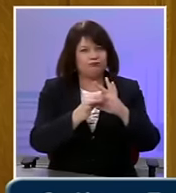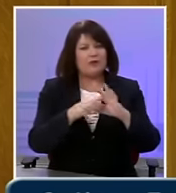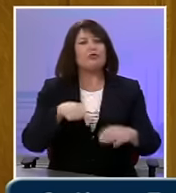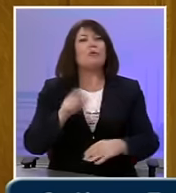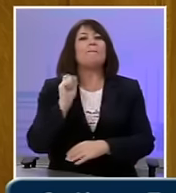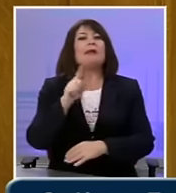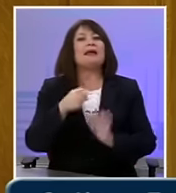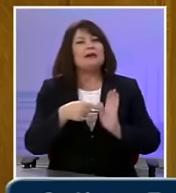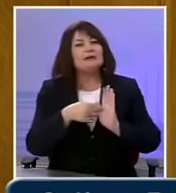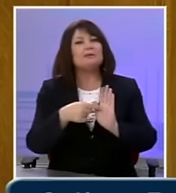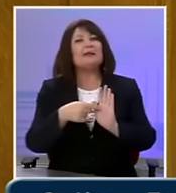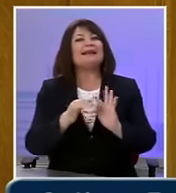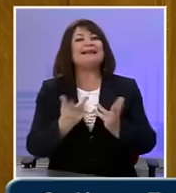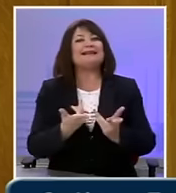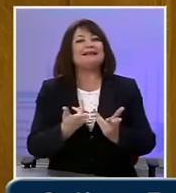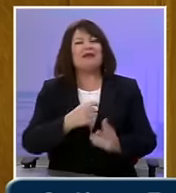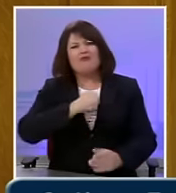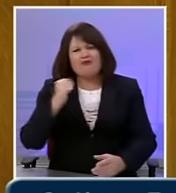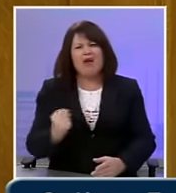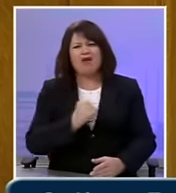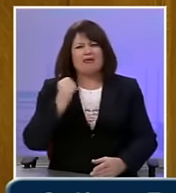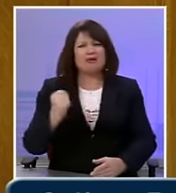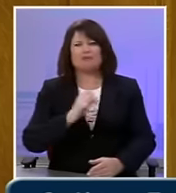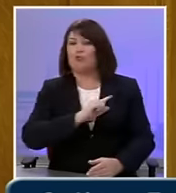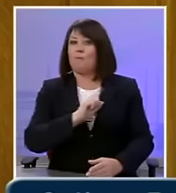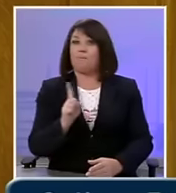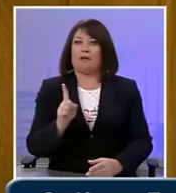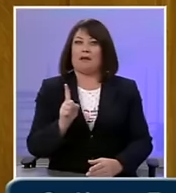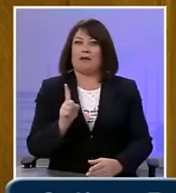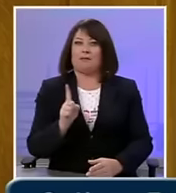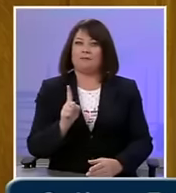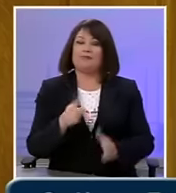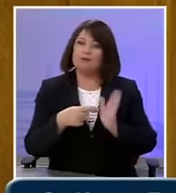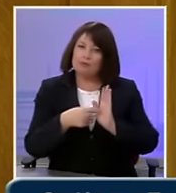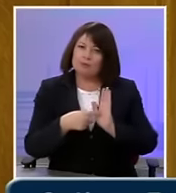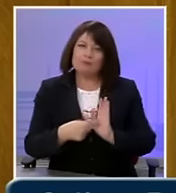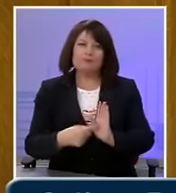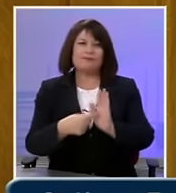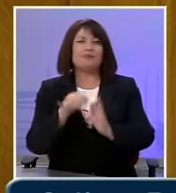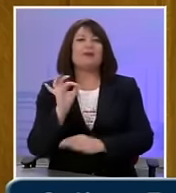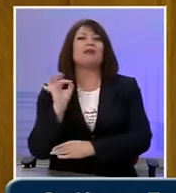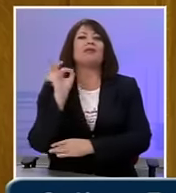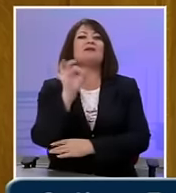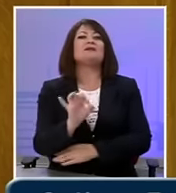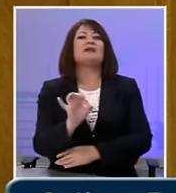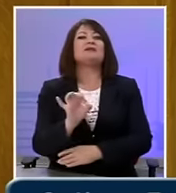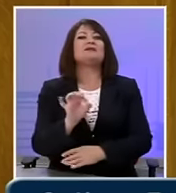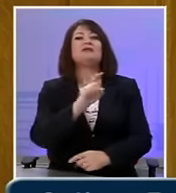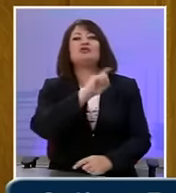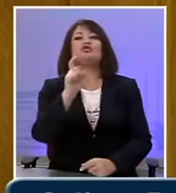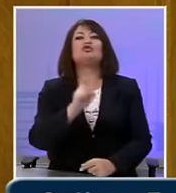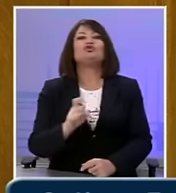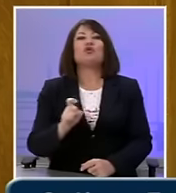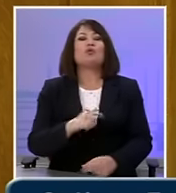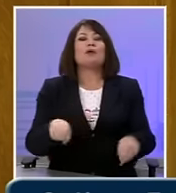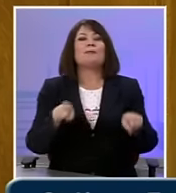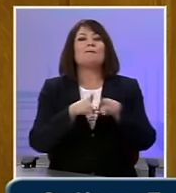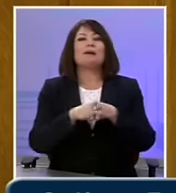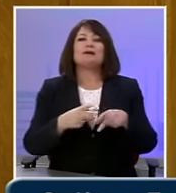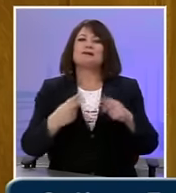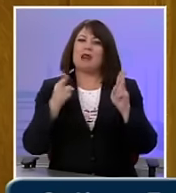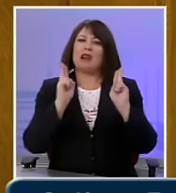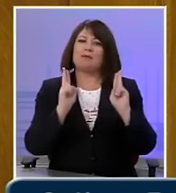θέσει στο περιθώριο τους φανατισμούς, ένα μήνυμα το οποίο θα μας οδηγήσει σε μια κοινή ζωή που θα δώσει ελπίδα στην νεολαία.